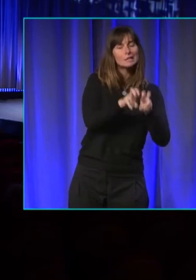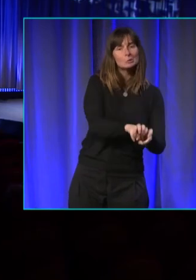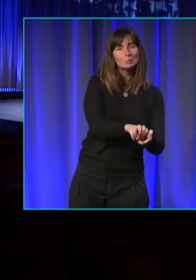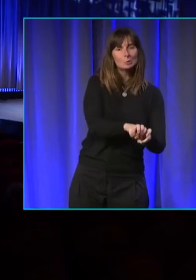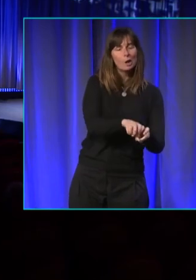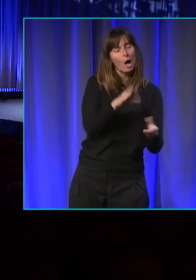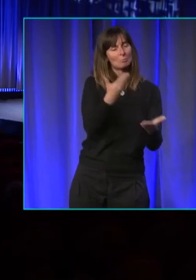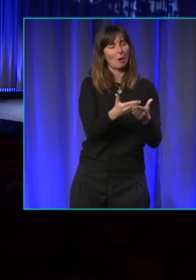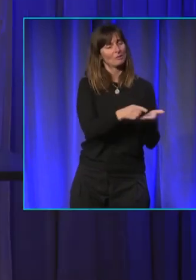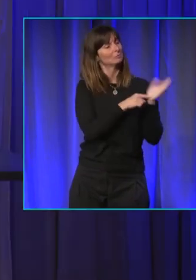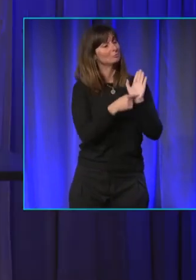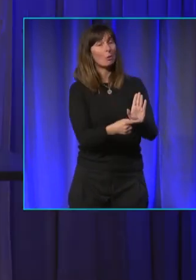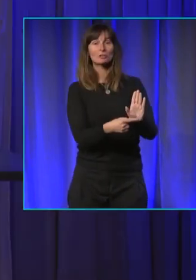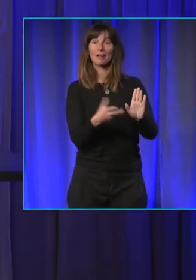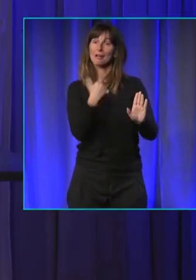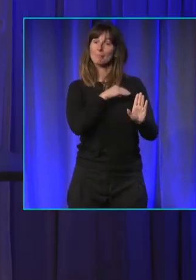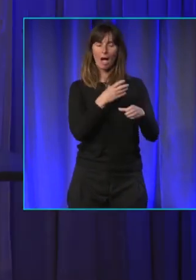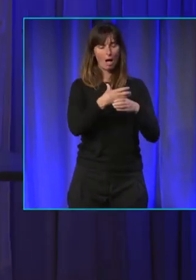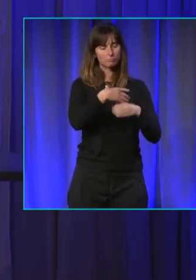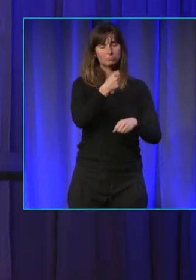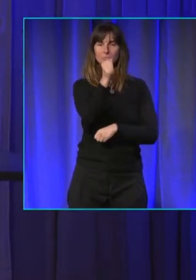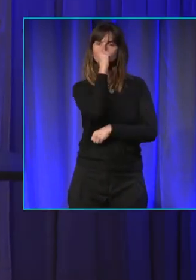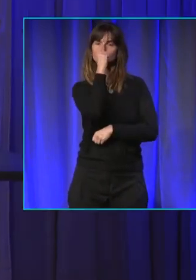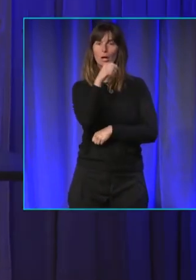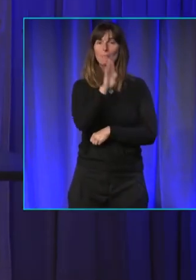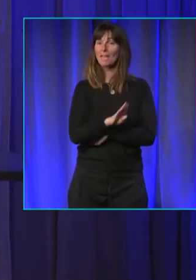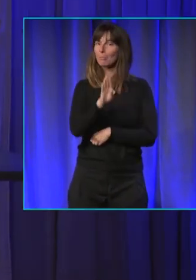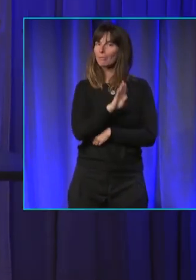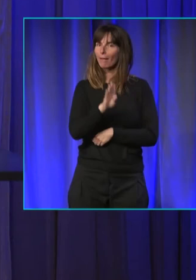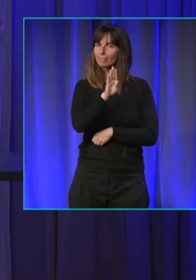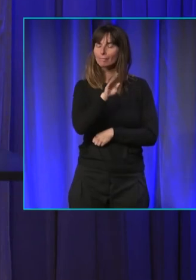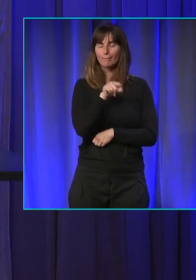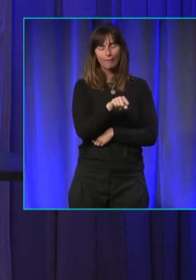l'apport en bicarbonate va permettre finalement d'atténuer